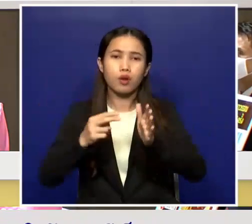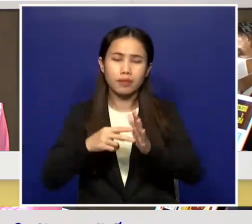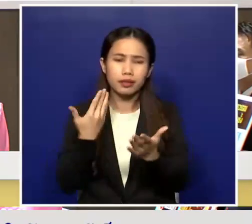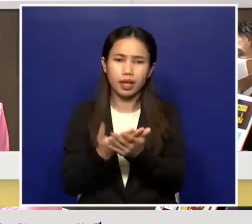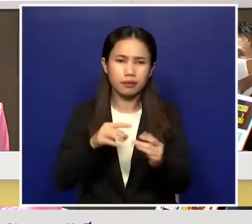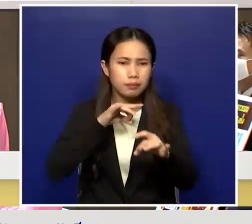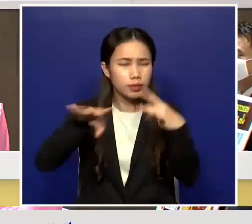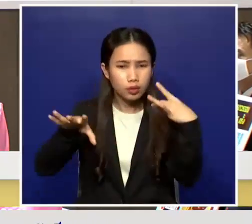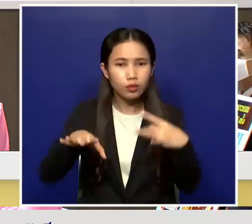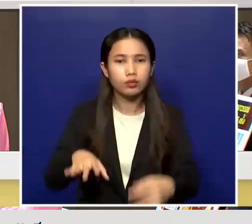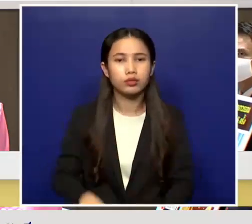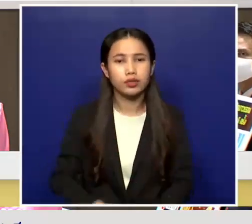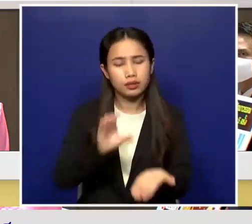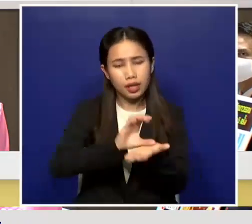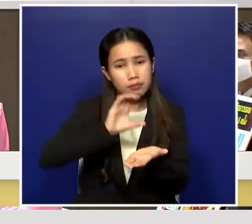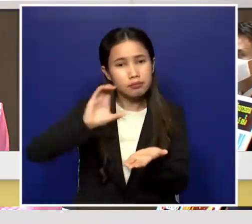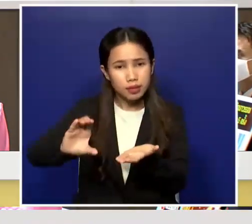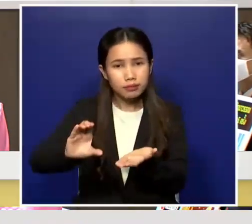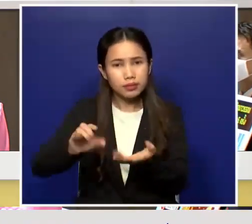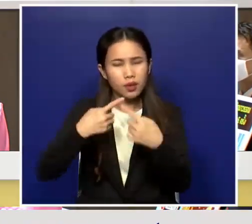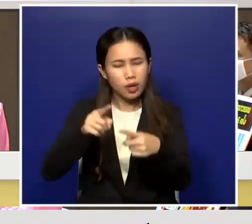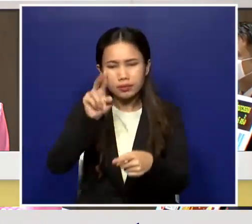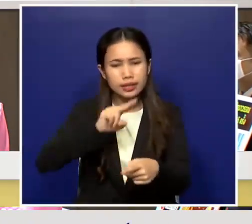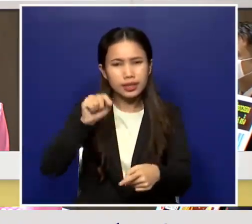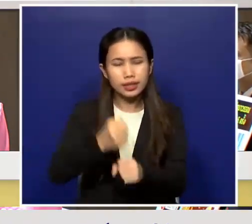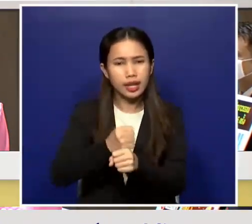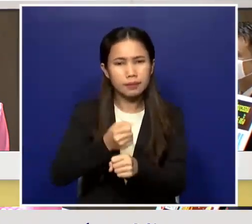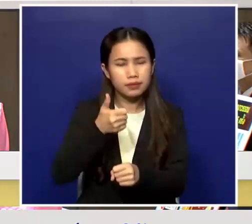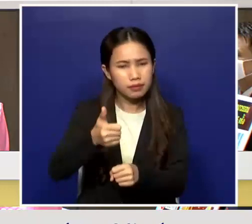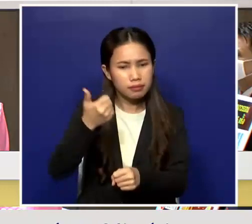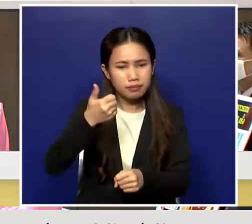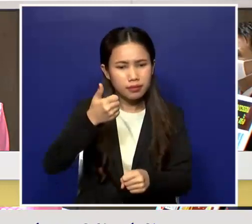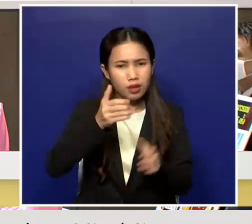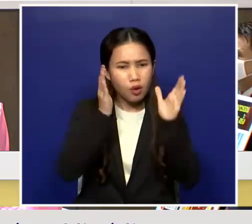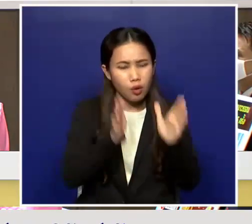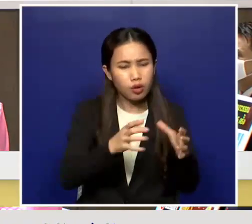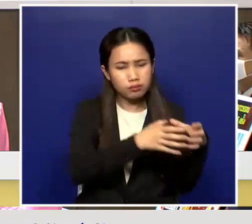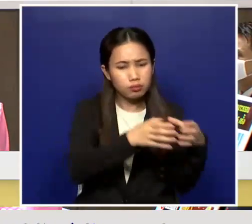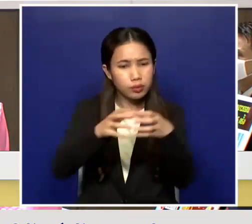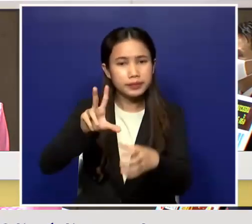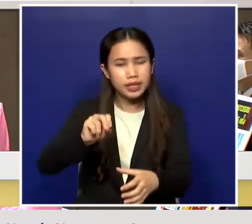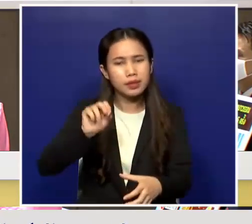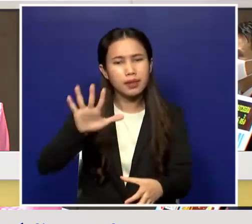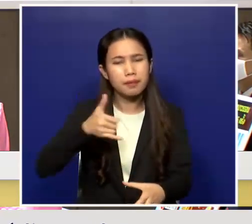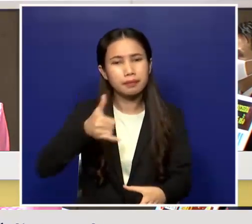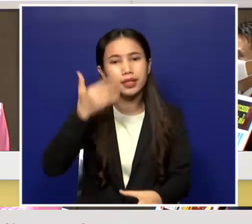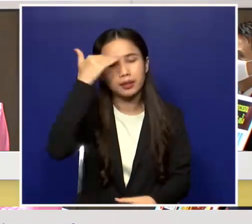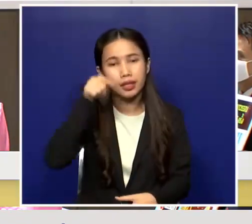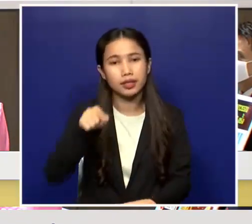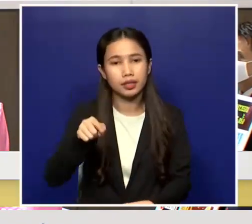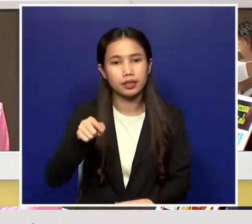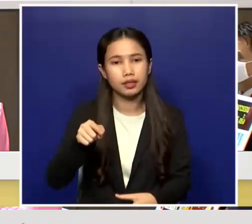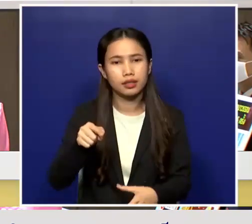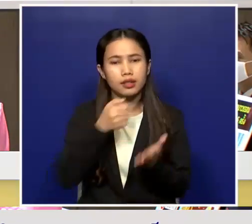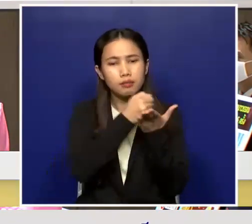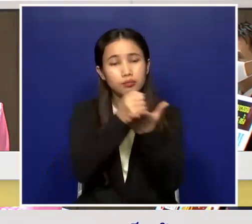ะสมคุณมีงบรับงบอะไรคุณก็ไม่ควรมาใช้แบบนี้ไป35นายไปทำอะไรครับไปทำอะไรไปช่ว